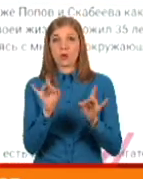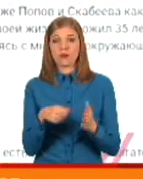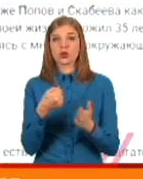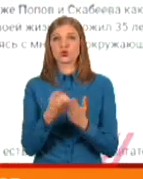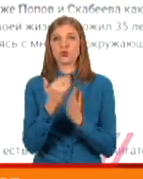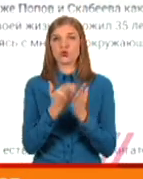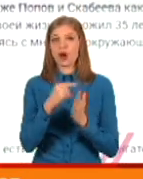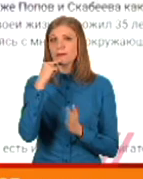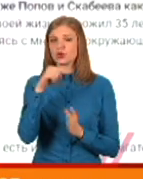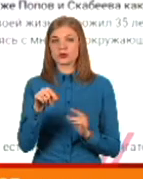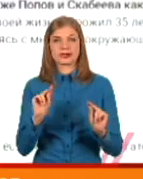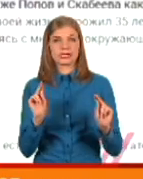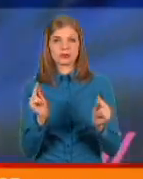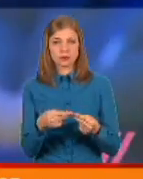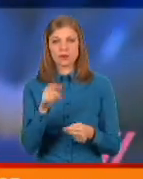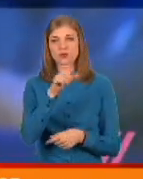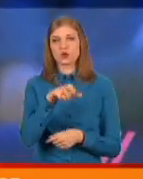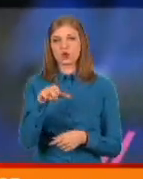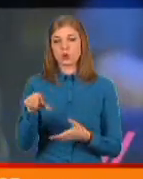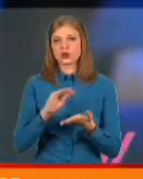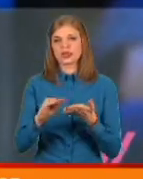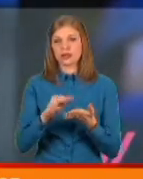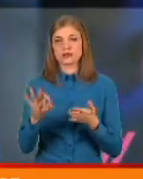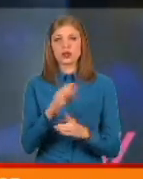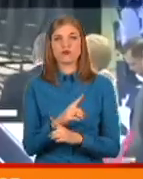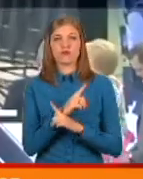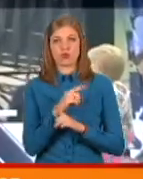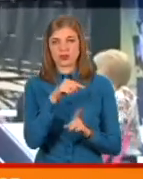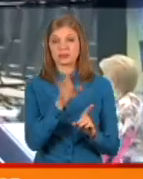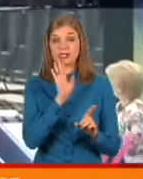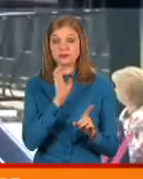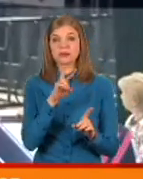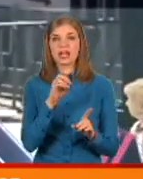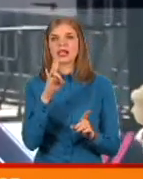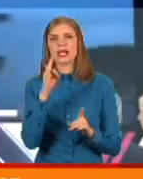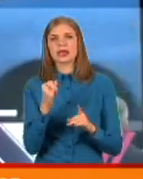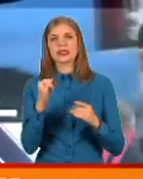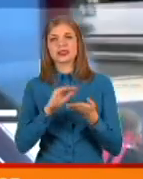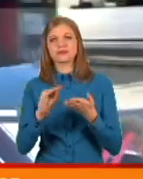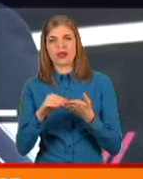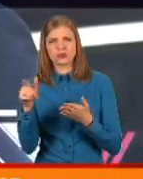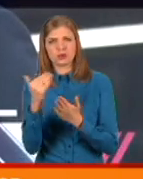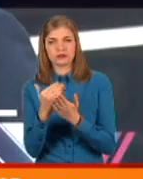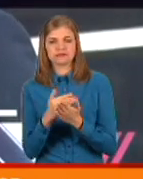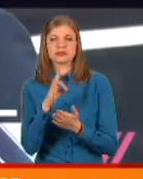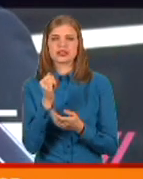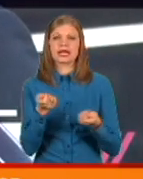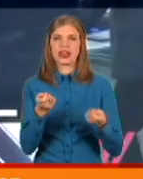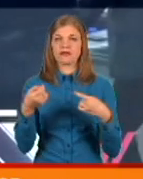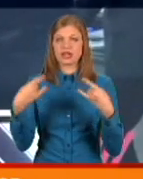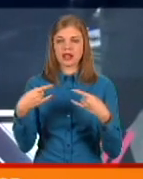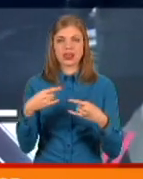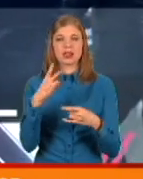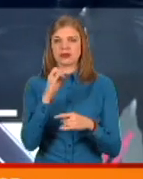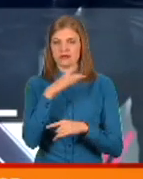до програми російських пропагандистів люди написали про смерть Керової. Втім, ні автори передачі, ні керівники телеканалу